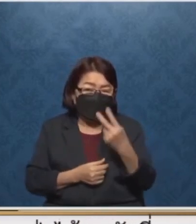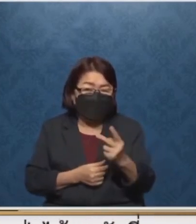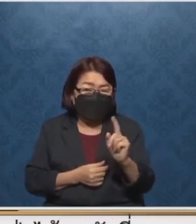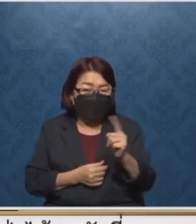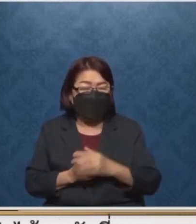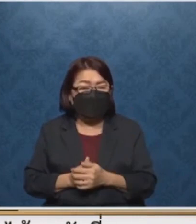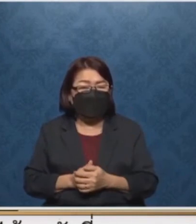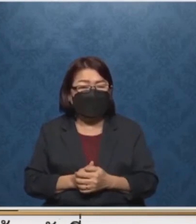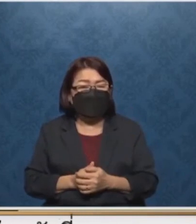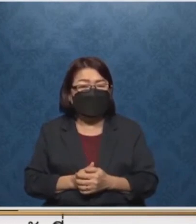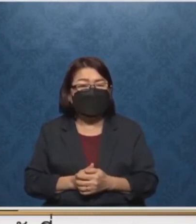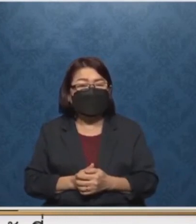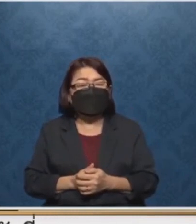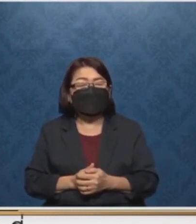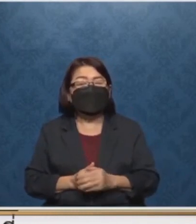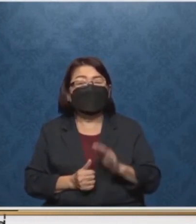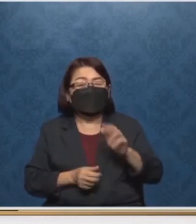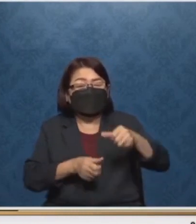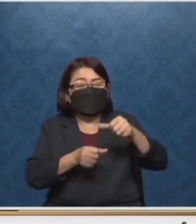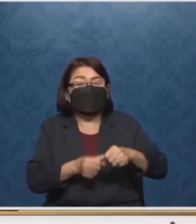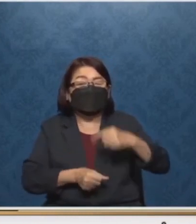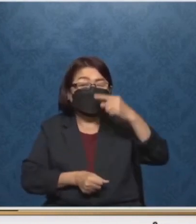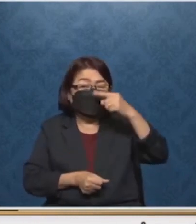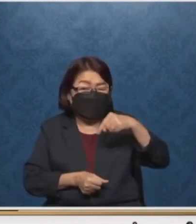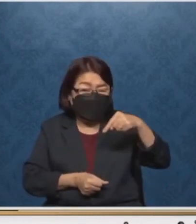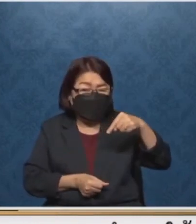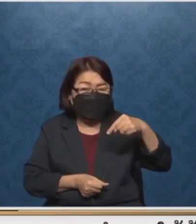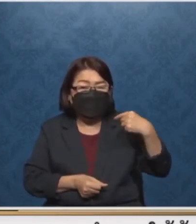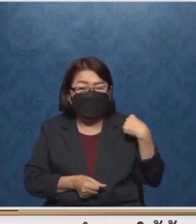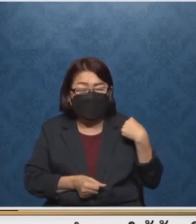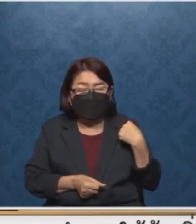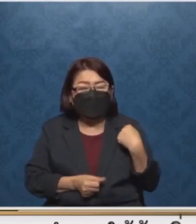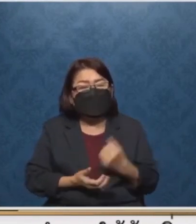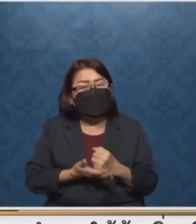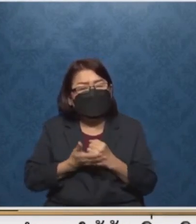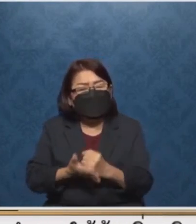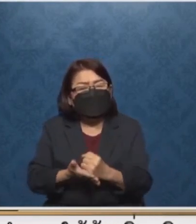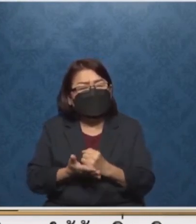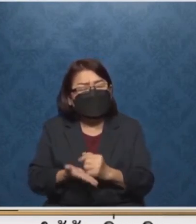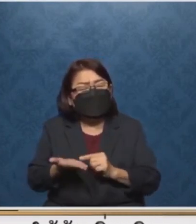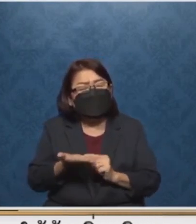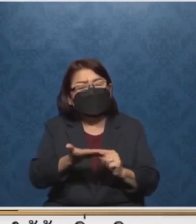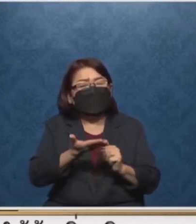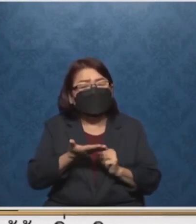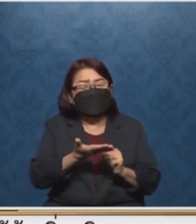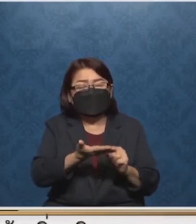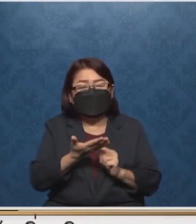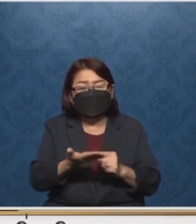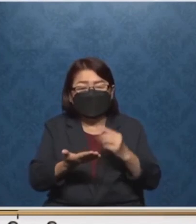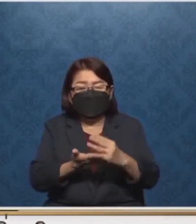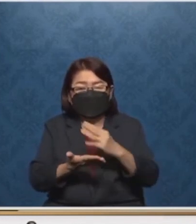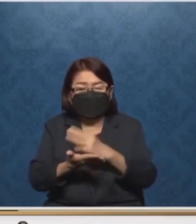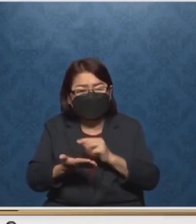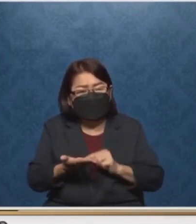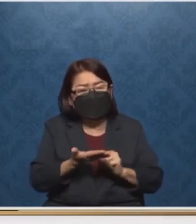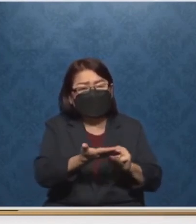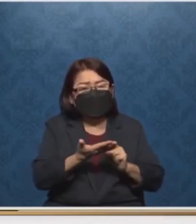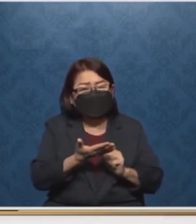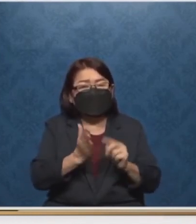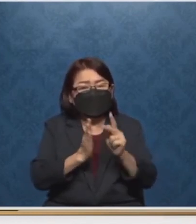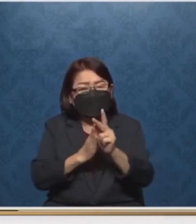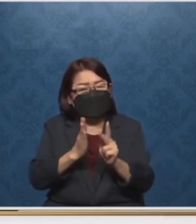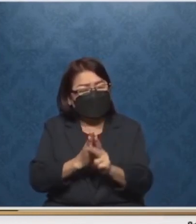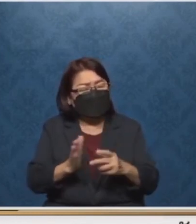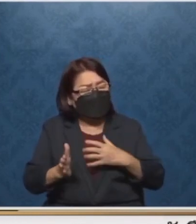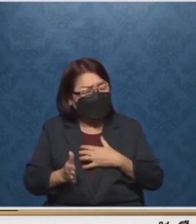เป็นต้นว่าแอมเนสตี้ประเทศไทยได้พยายามผลักดันวาระนี้นะคะวาระในการเสนอกฎหมายป้องกัน